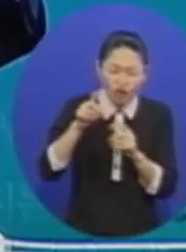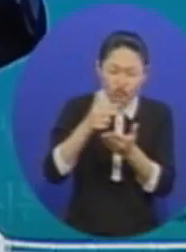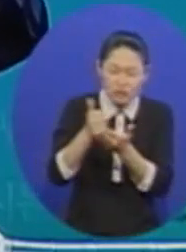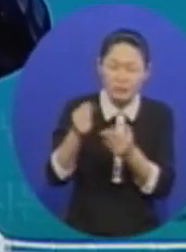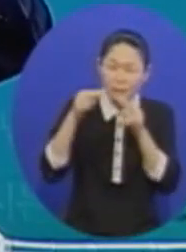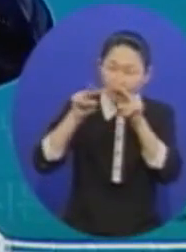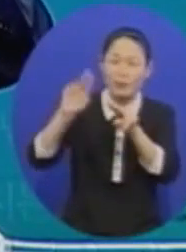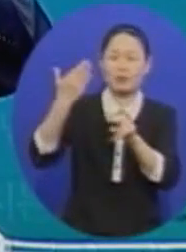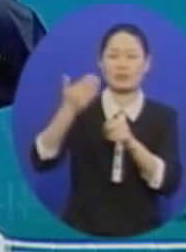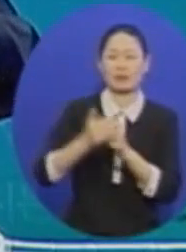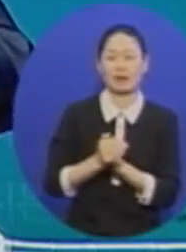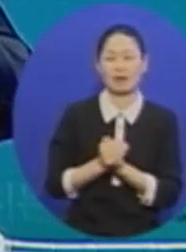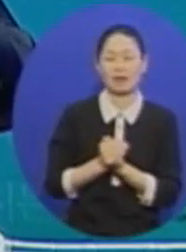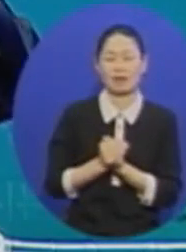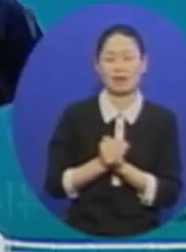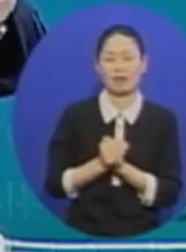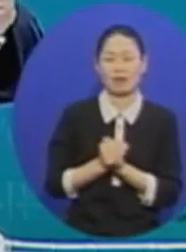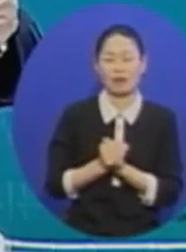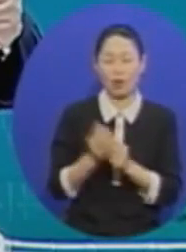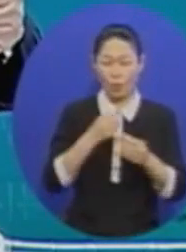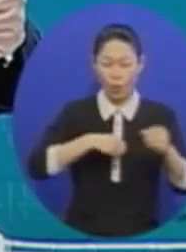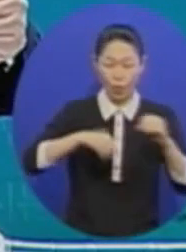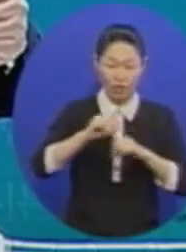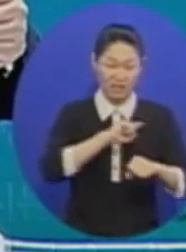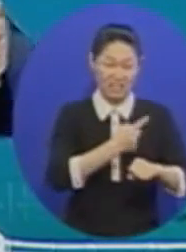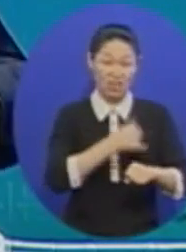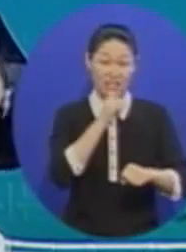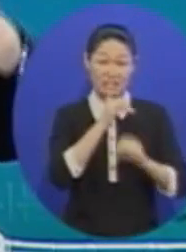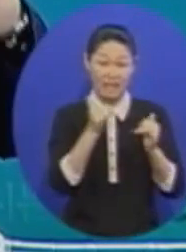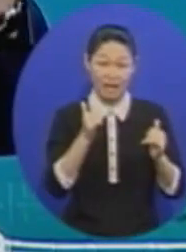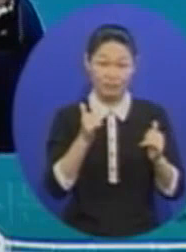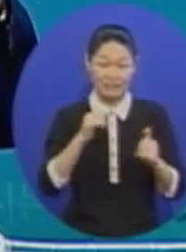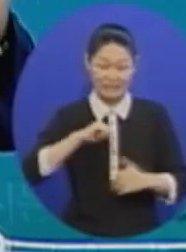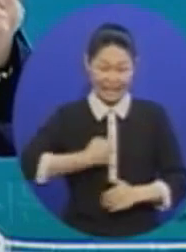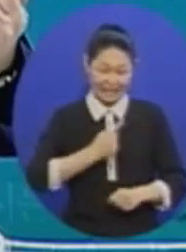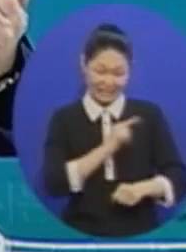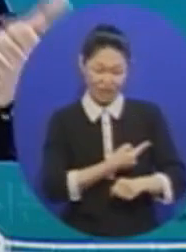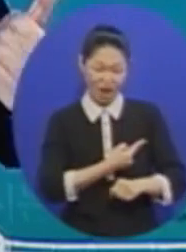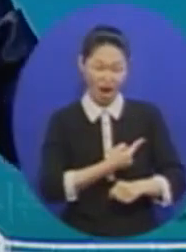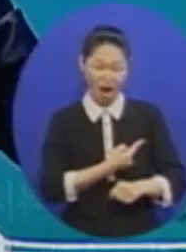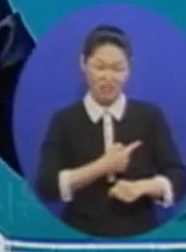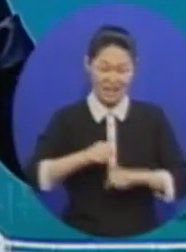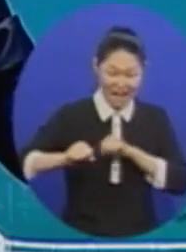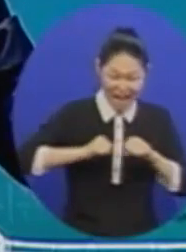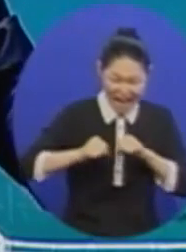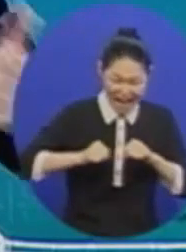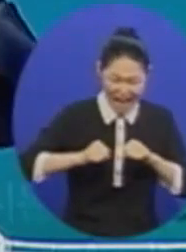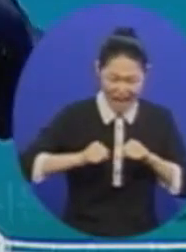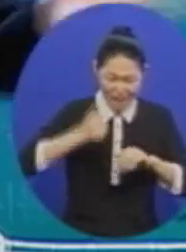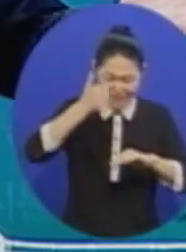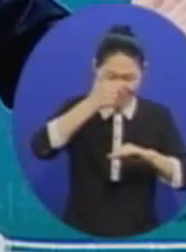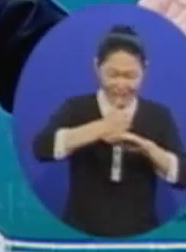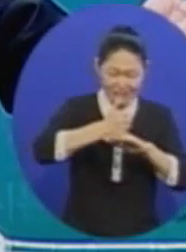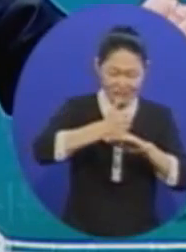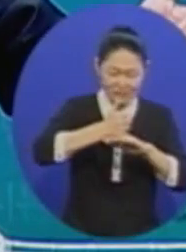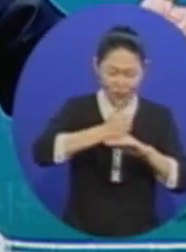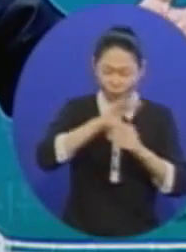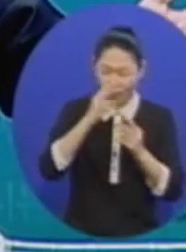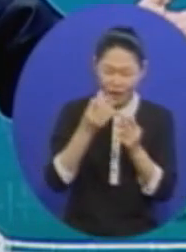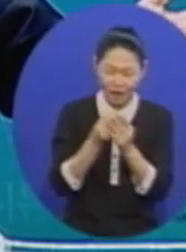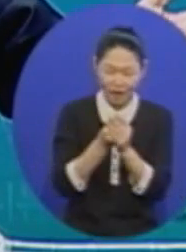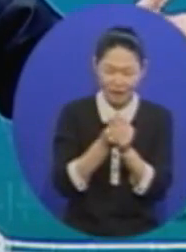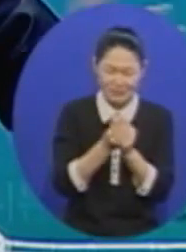봐요 오히려 능력이 있는 사람은 자기 능력으로 해 보려고 할 때 까지 해보다가 다 망가져